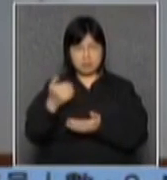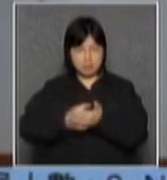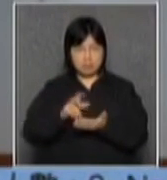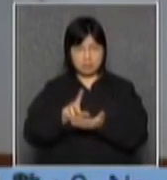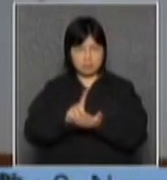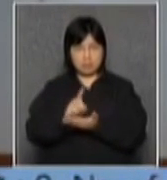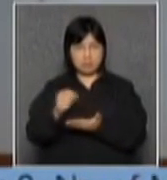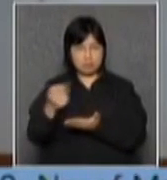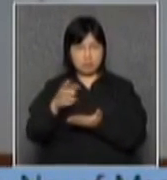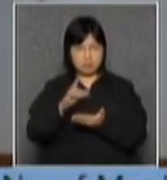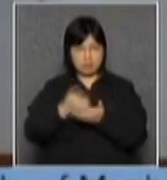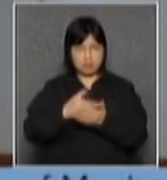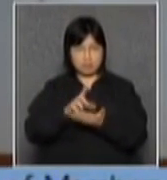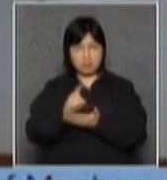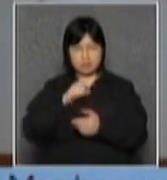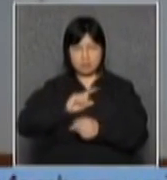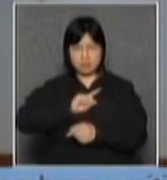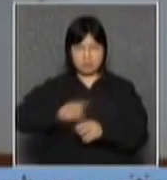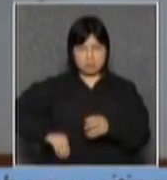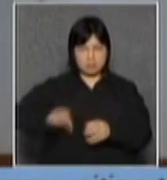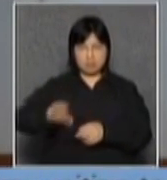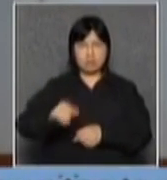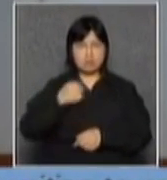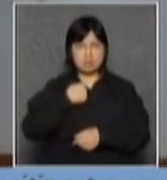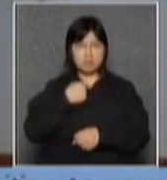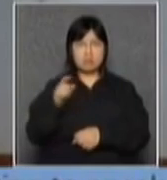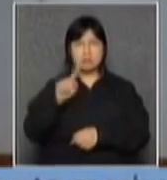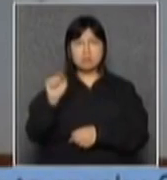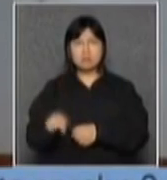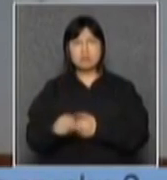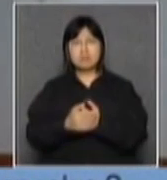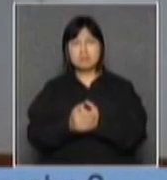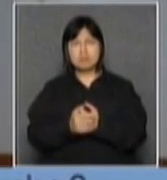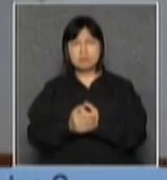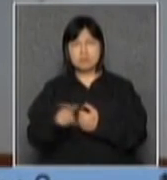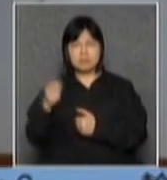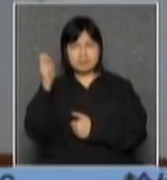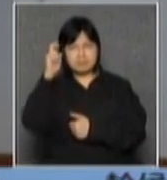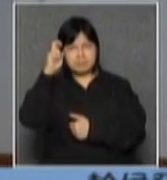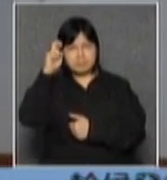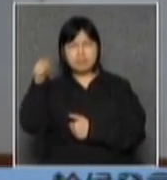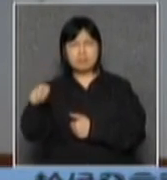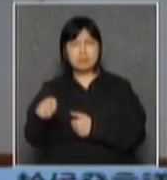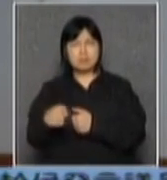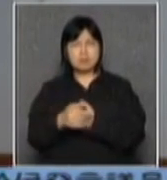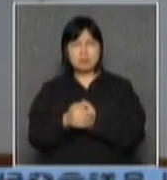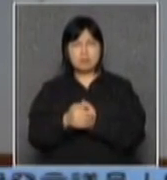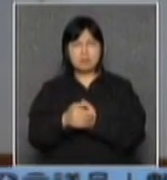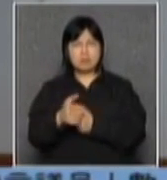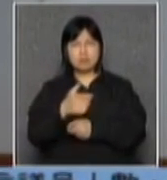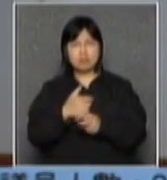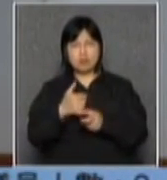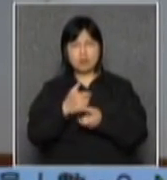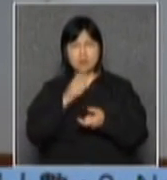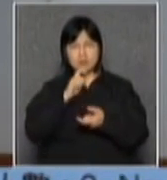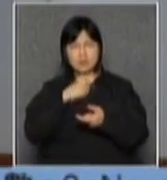人工啊！即使要佢倒貼出嚟㗎啦。個原因係咩呢？佢又甚至熟慮咗一樣嘢，就叫做財政懸崖